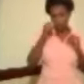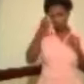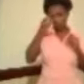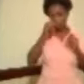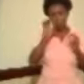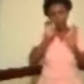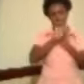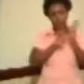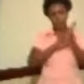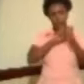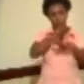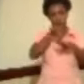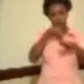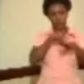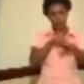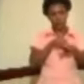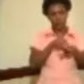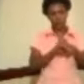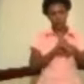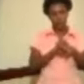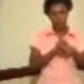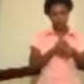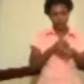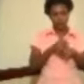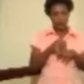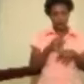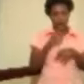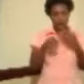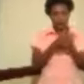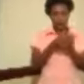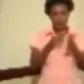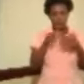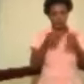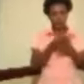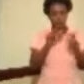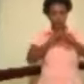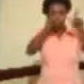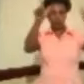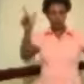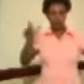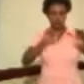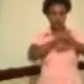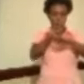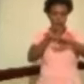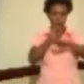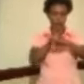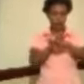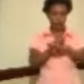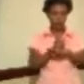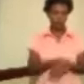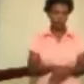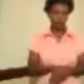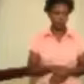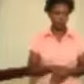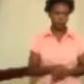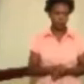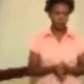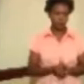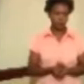l'international, mais peut-être nous avons eu l'occasion de revenir sous dimension internationale de problèmes haïtiens. Bien,